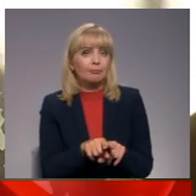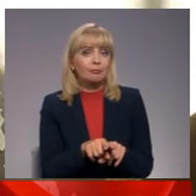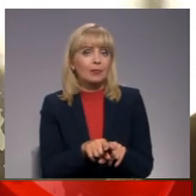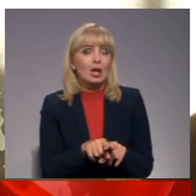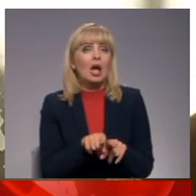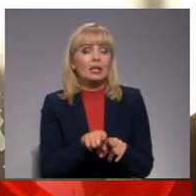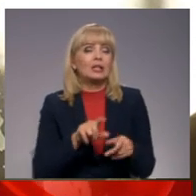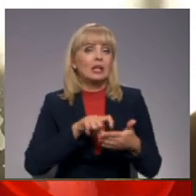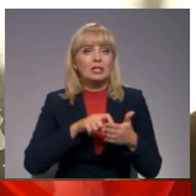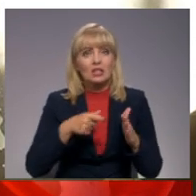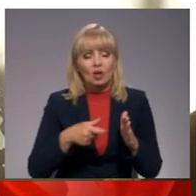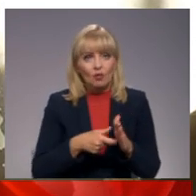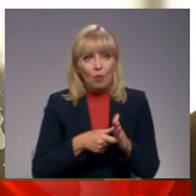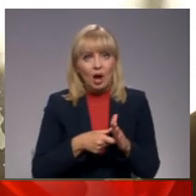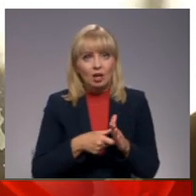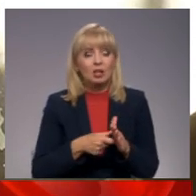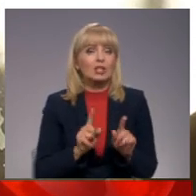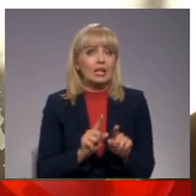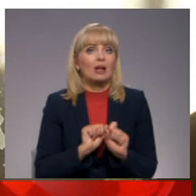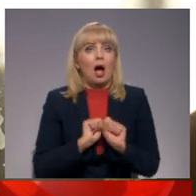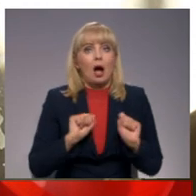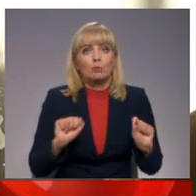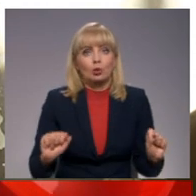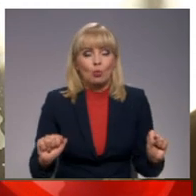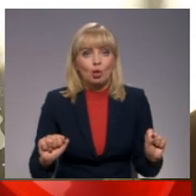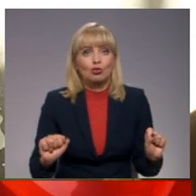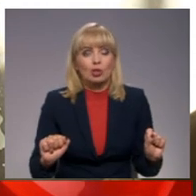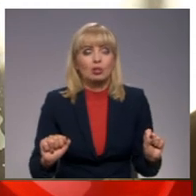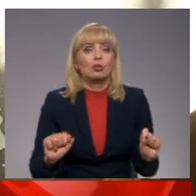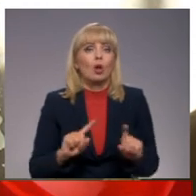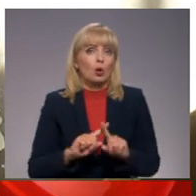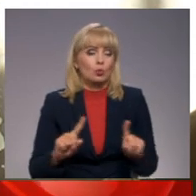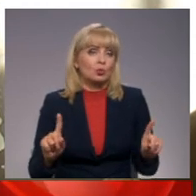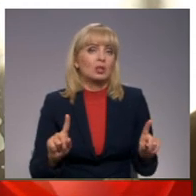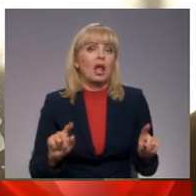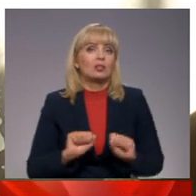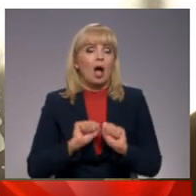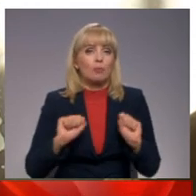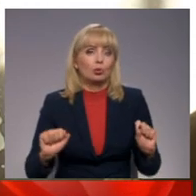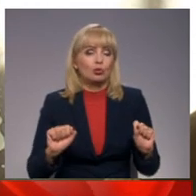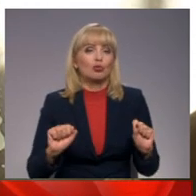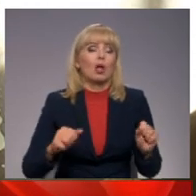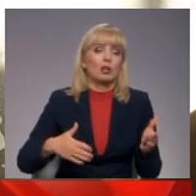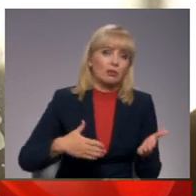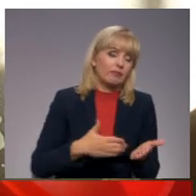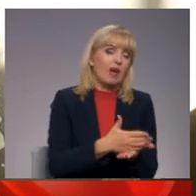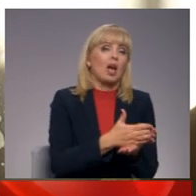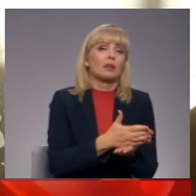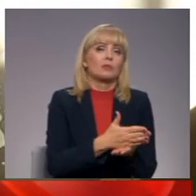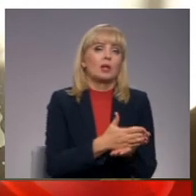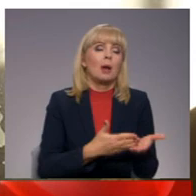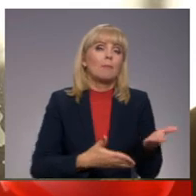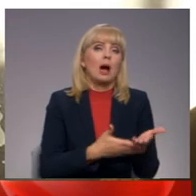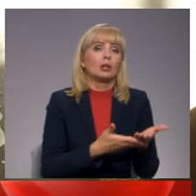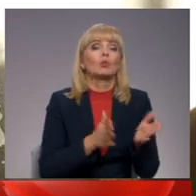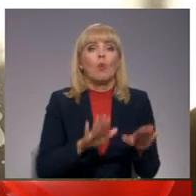mums ir tas dzīvoklis ir apdrošināts, jā, tā kā arī uz apdrošināšanas to iestādi mēs vēršamies pēc palīdzības, ko